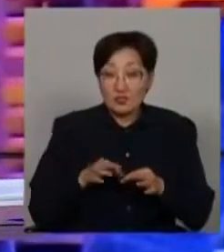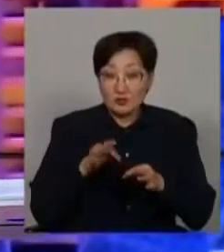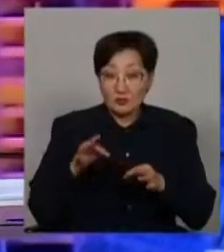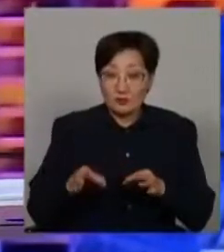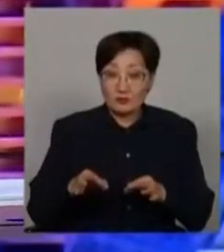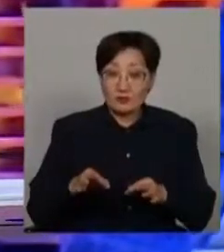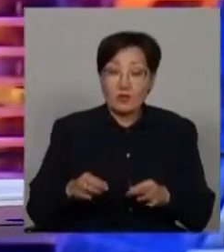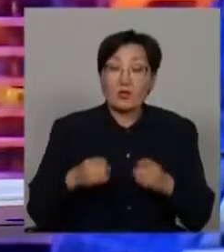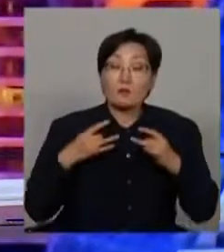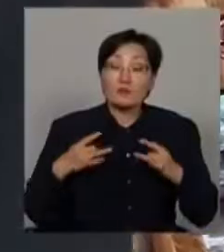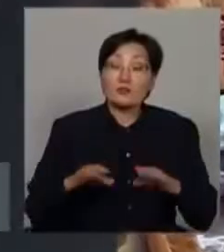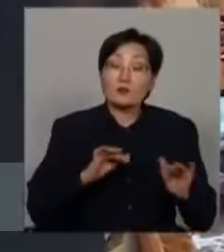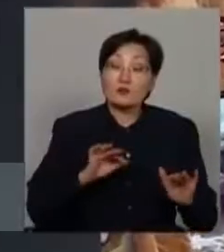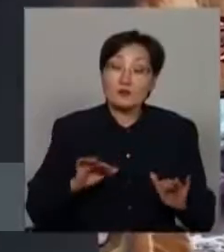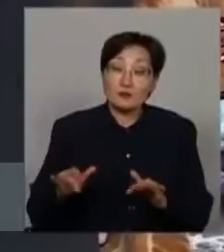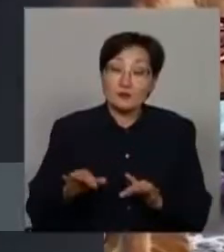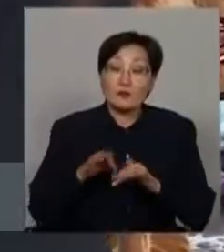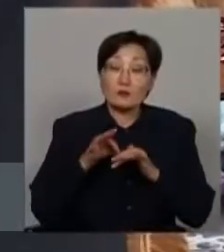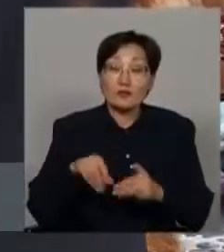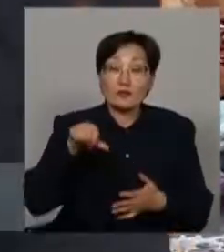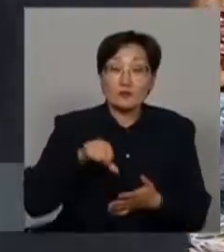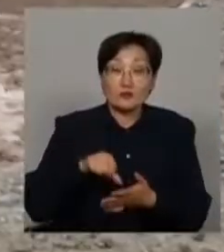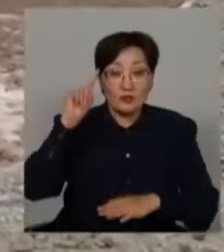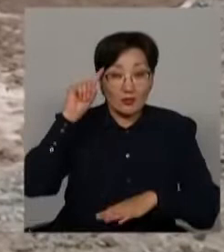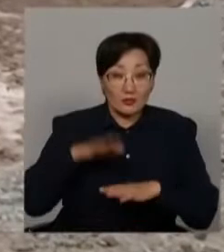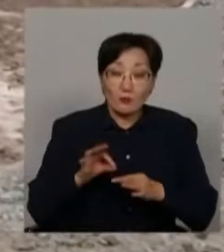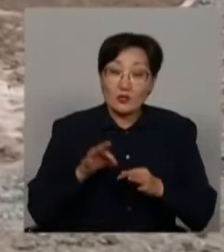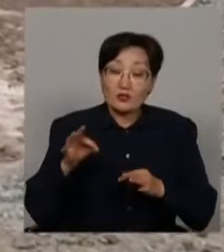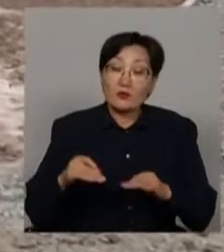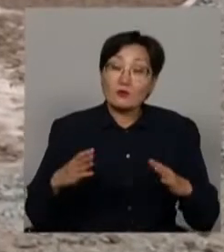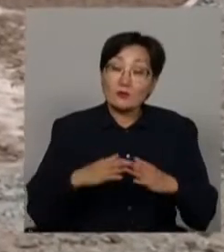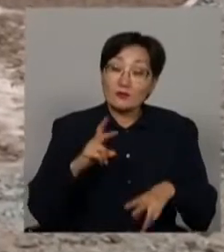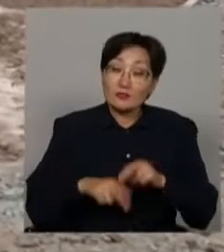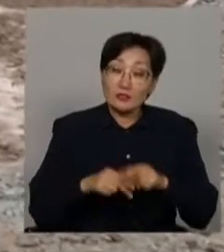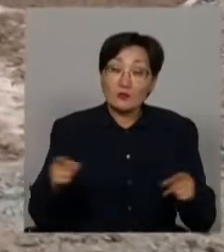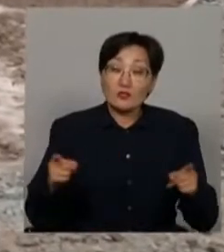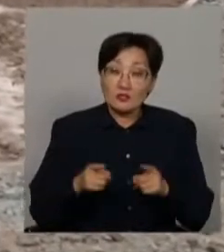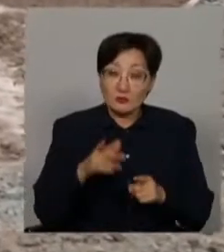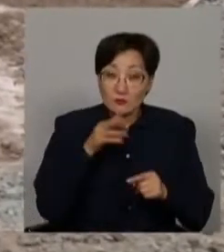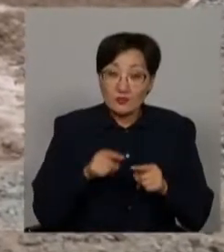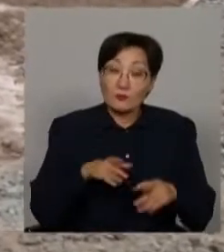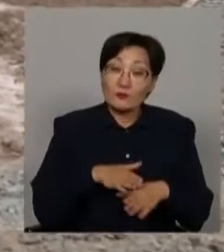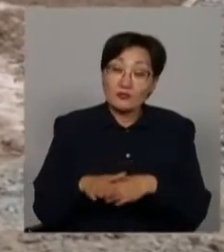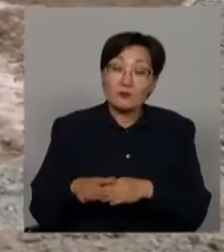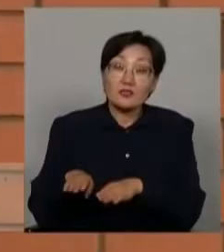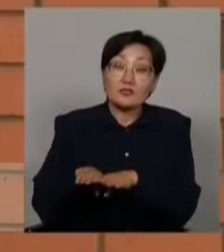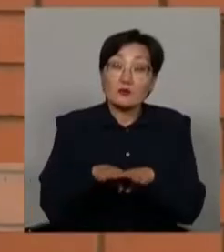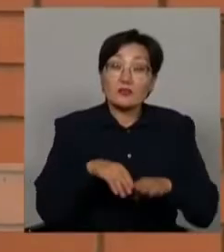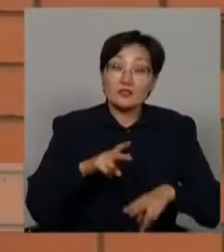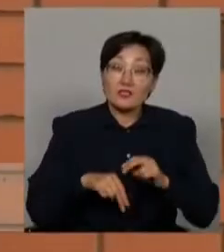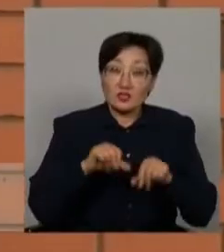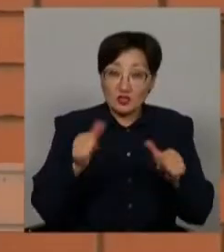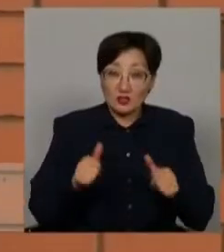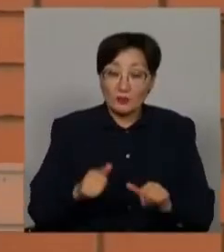области. Торжественное событие прошло с участием акима области. Дома, возведенные за короткий срок, выполнены в едином архитектурном